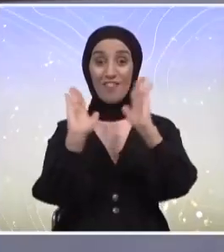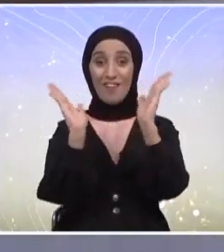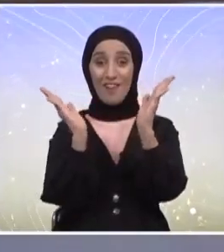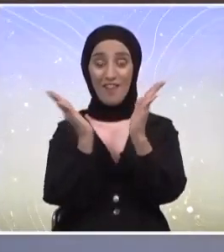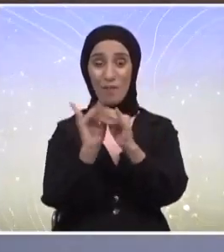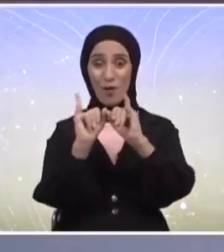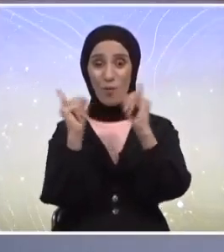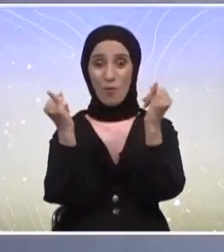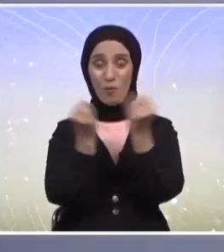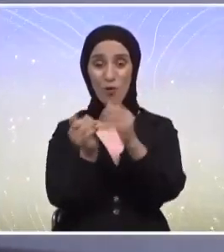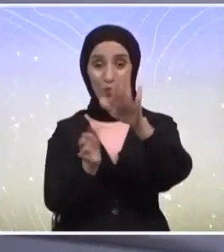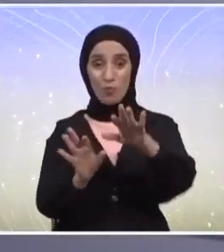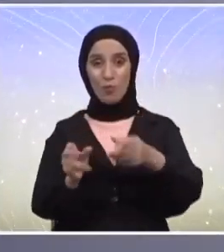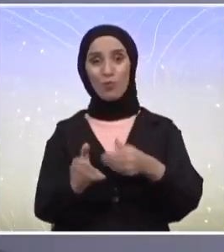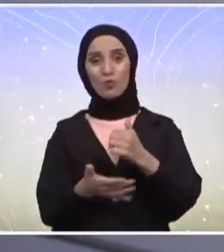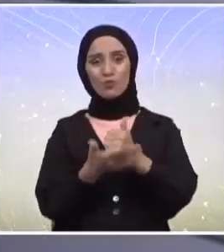يحتاج إليها للعمل.